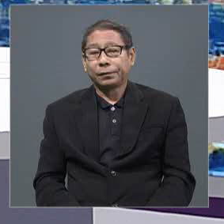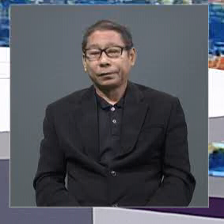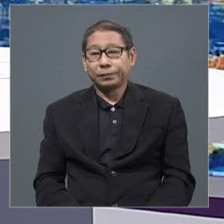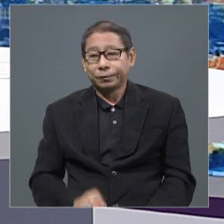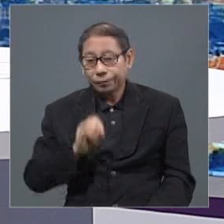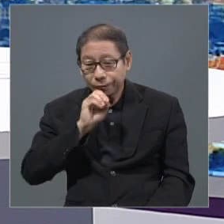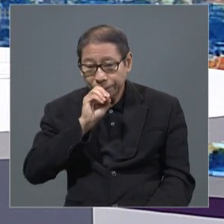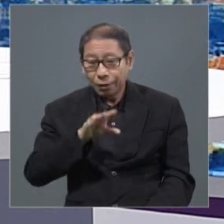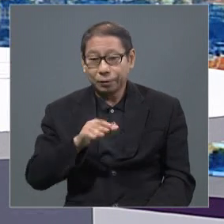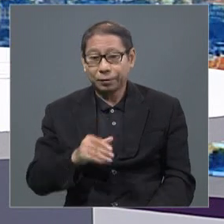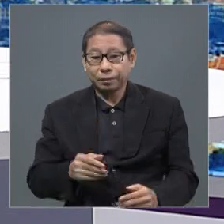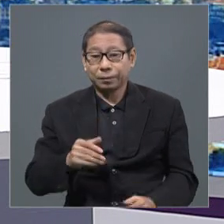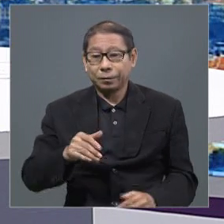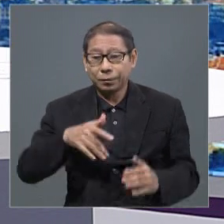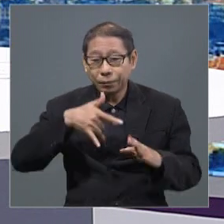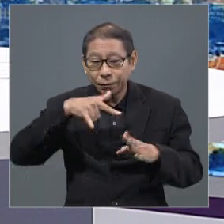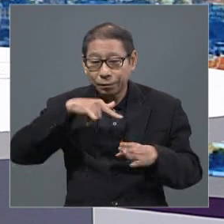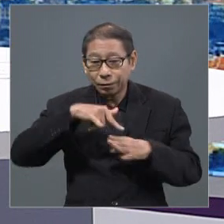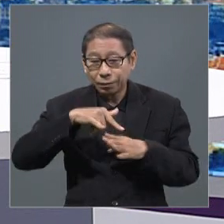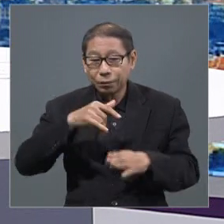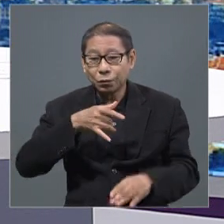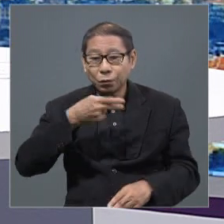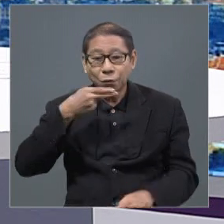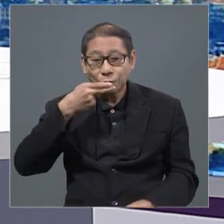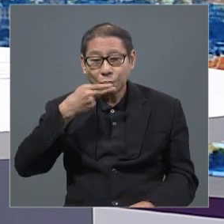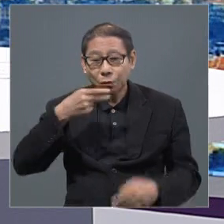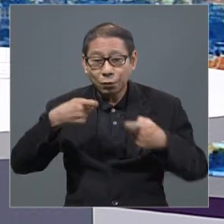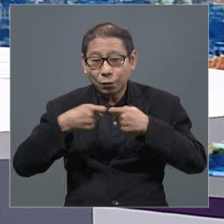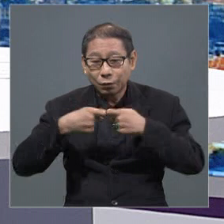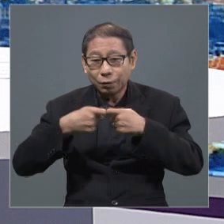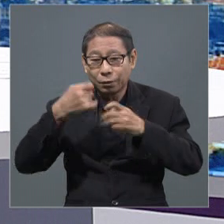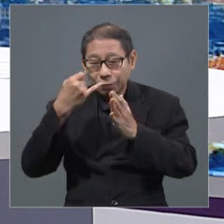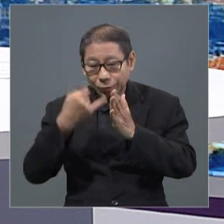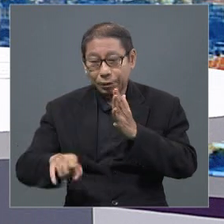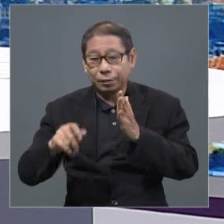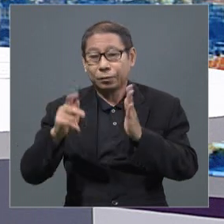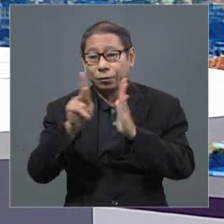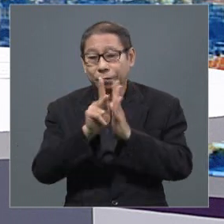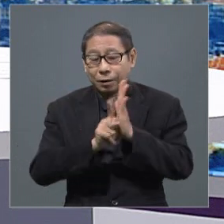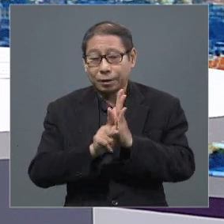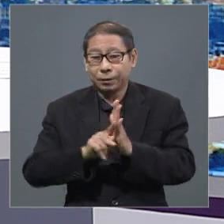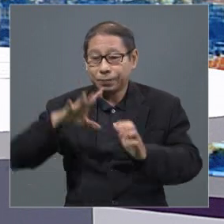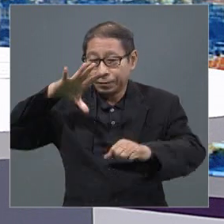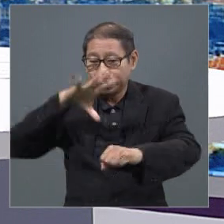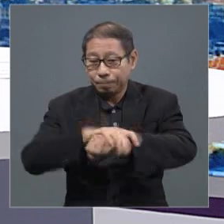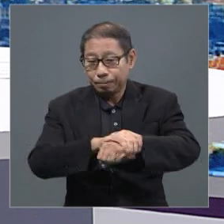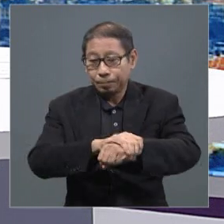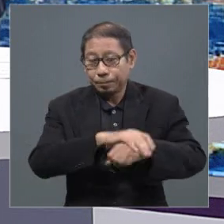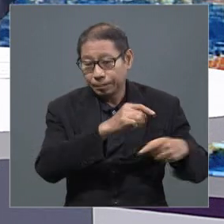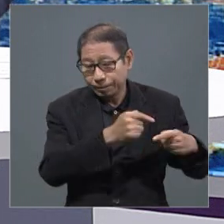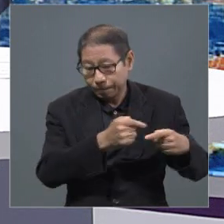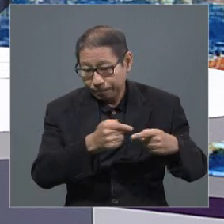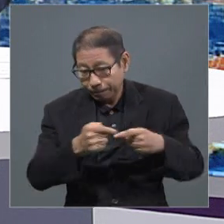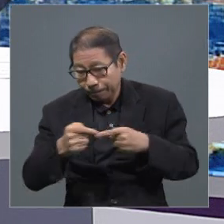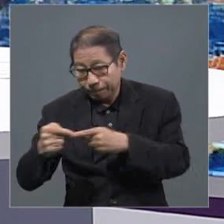ย้ำกันอีกเรื่องนึงนะบุหรี่ไฟฟ้ายังเป็นสิ่งที่ผิดกฎหมายอยู่นะครับการปราบปรามก็ยังคงมีอย่างต่อเนื่องนะครับ